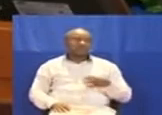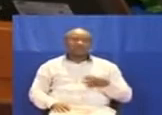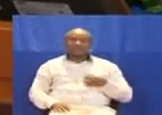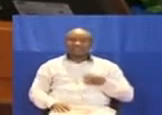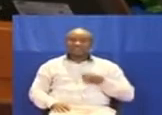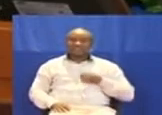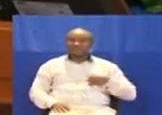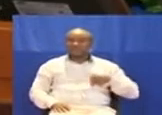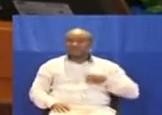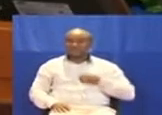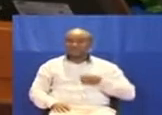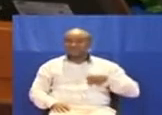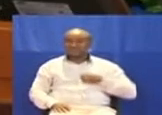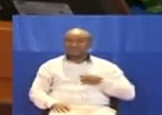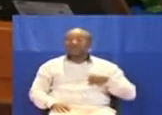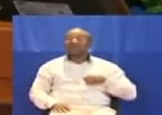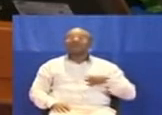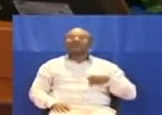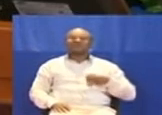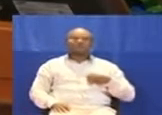Mheshimiwa Spika,